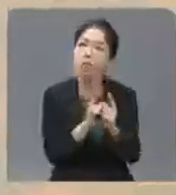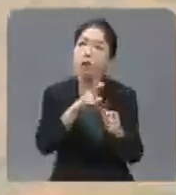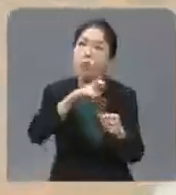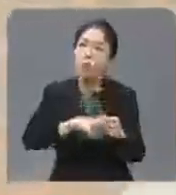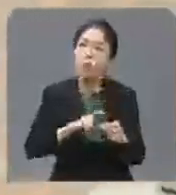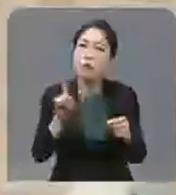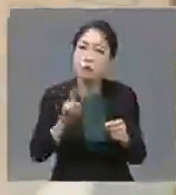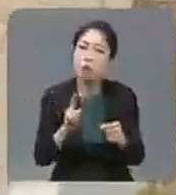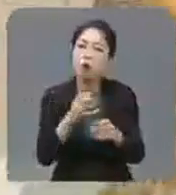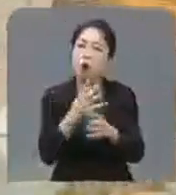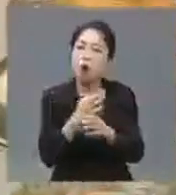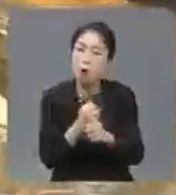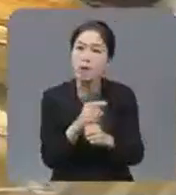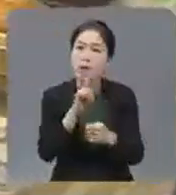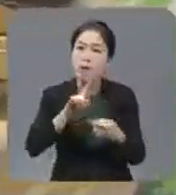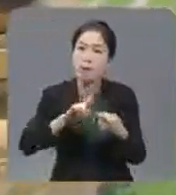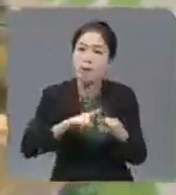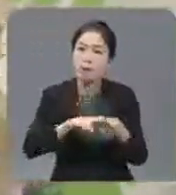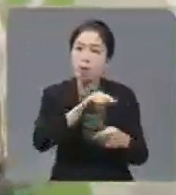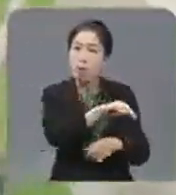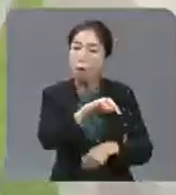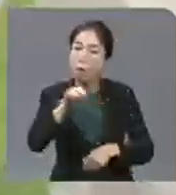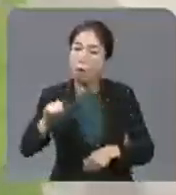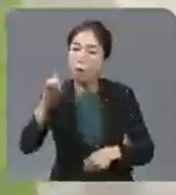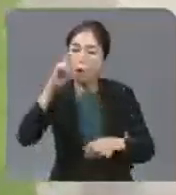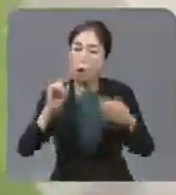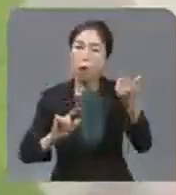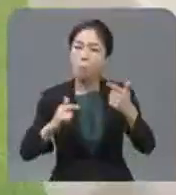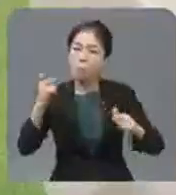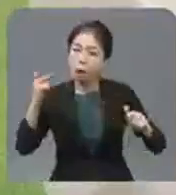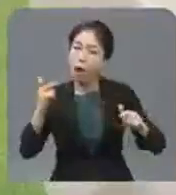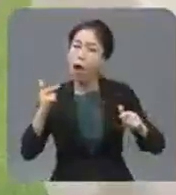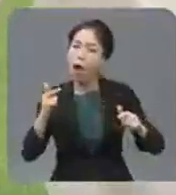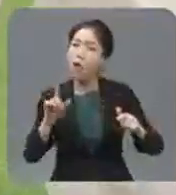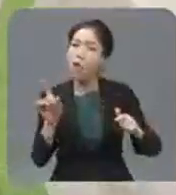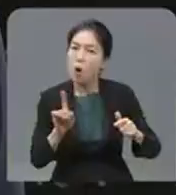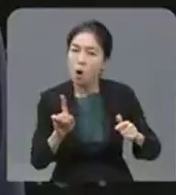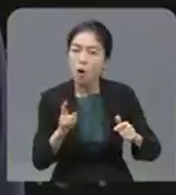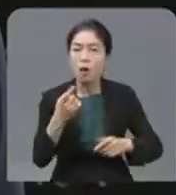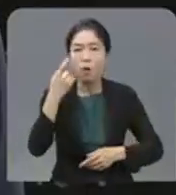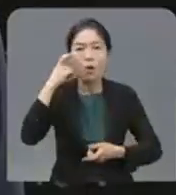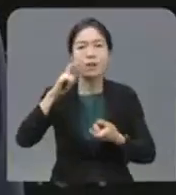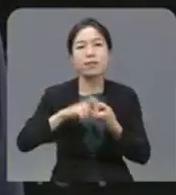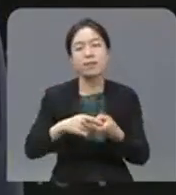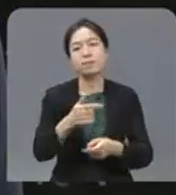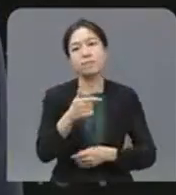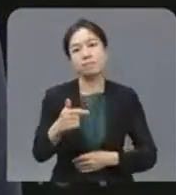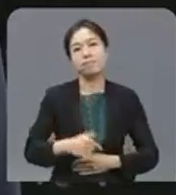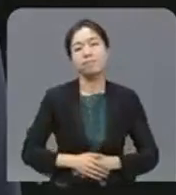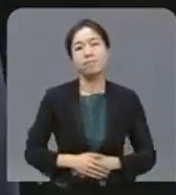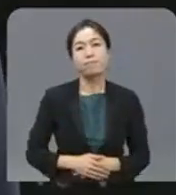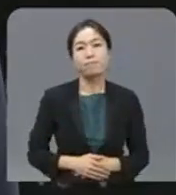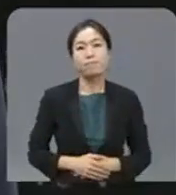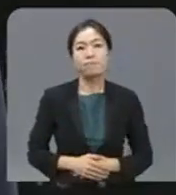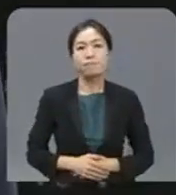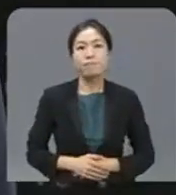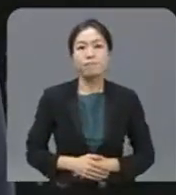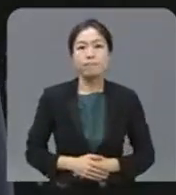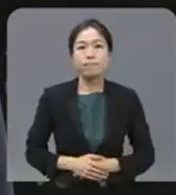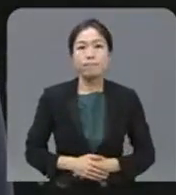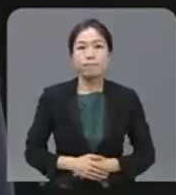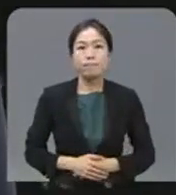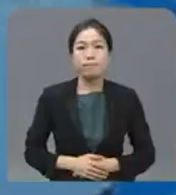둘러싼 측면과 비명개관 시각차는 어느 정도일지 주목됩니다 KBS 뉴스 설경완입니다